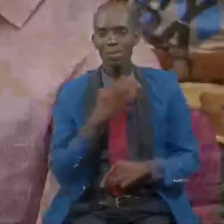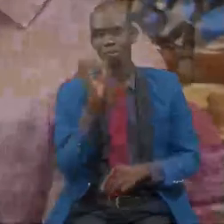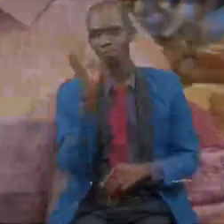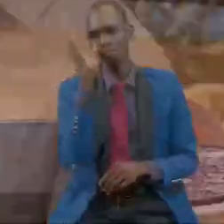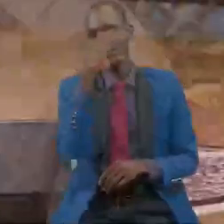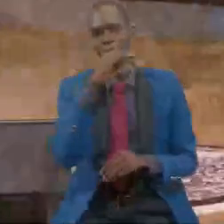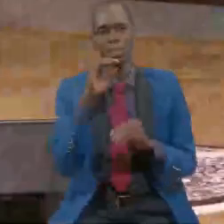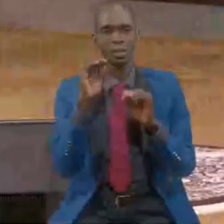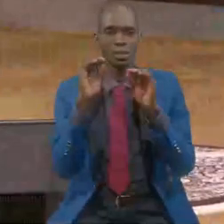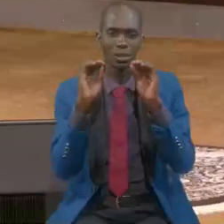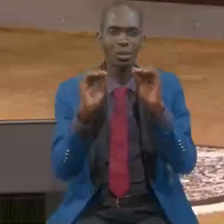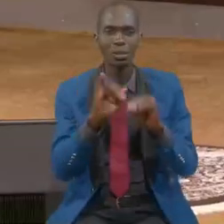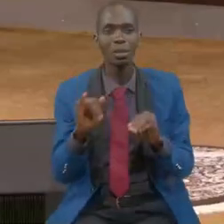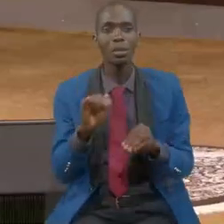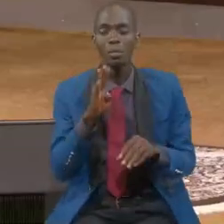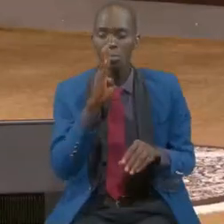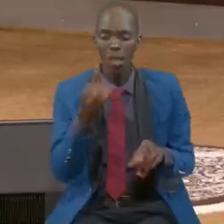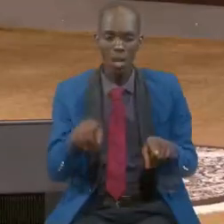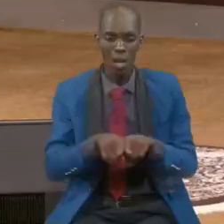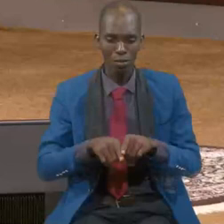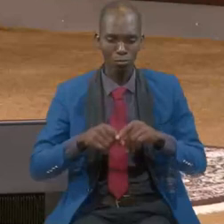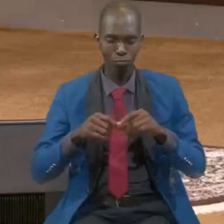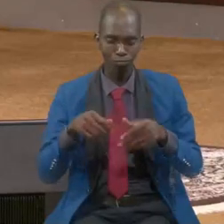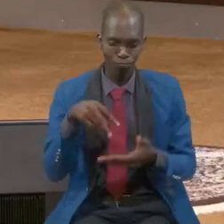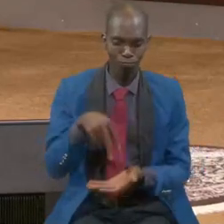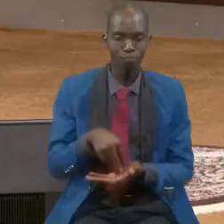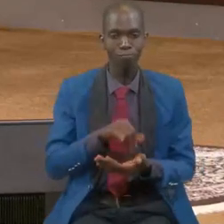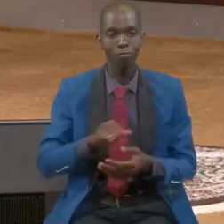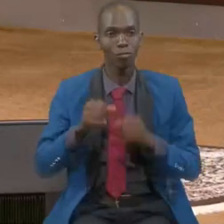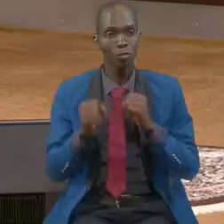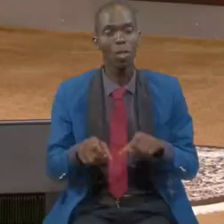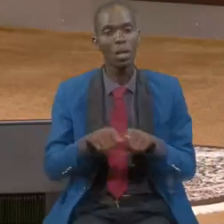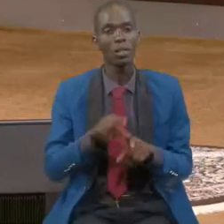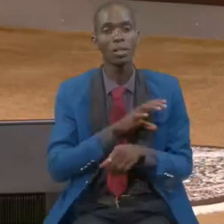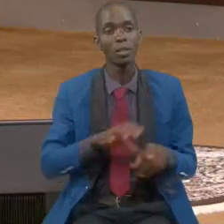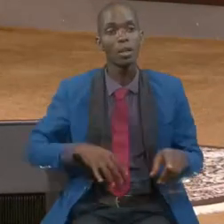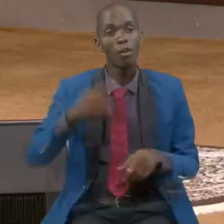diverses. Soyez stable comme Christ.